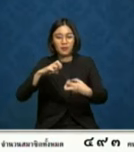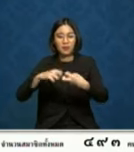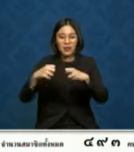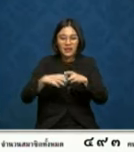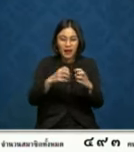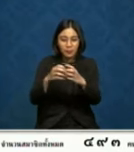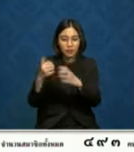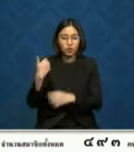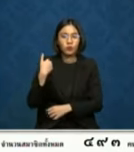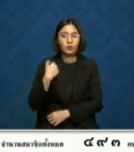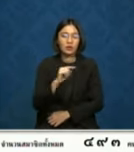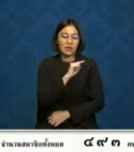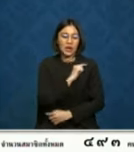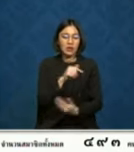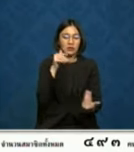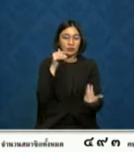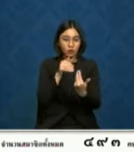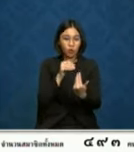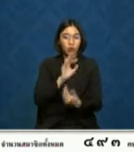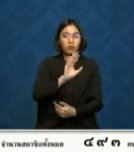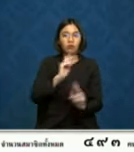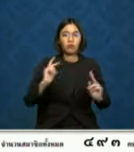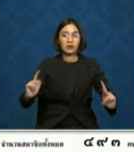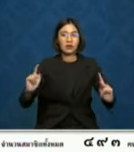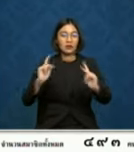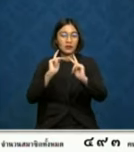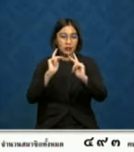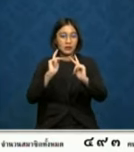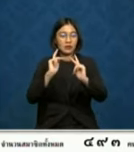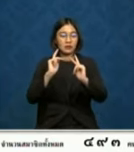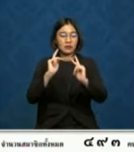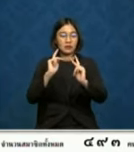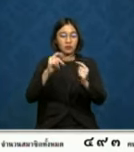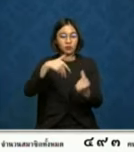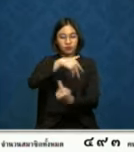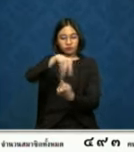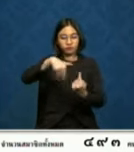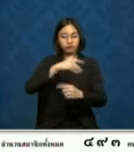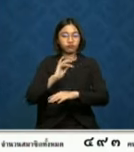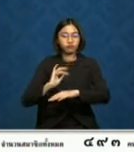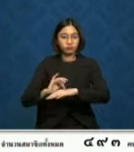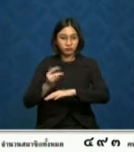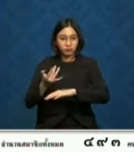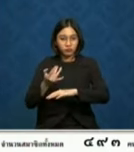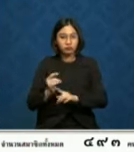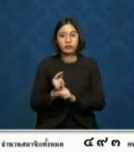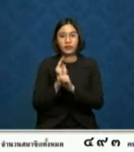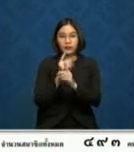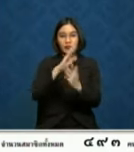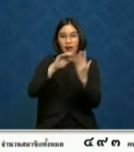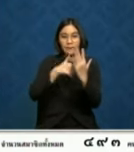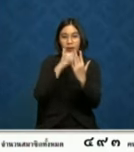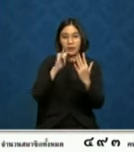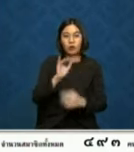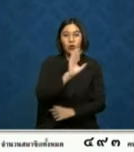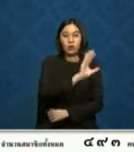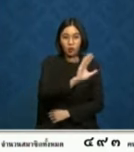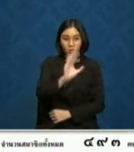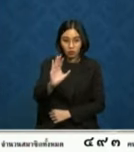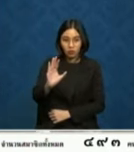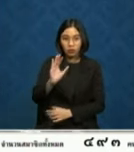คือหน้าที่พันธกิจโดยตรงของกระทรวงทรัพยากรธเ่อกระทรวงทรพยากรธรรมชาติและสิ่งแวดล้อมตามยุทธศาสตร์ของท่านเลยนะ